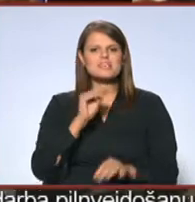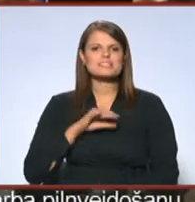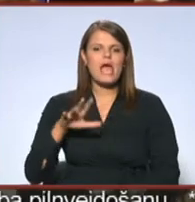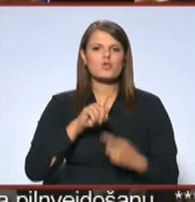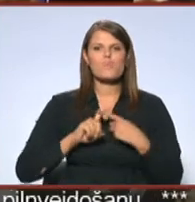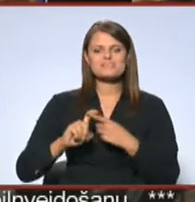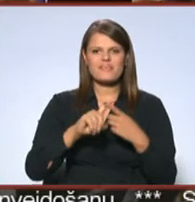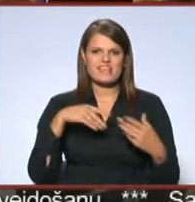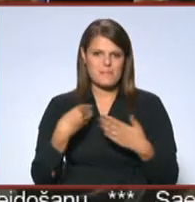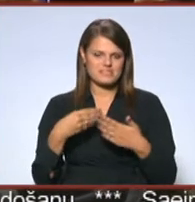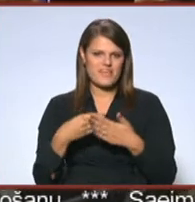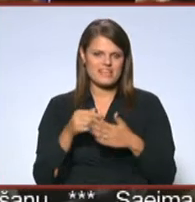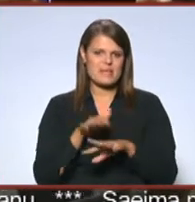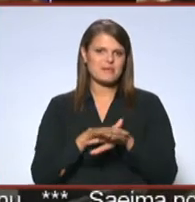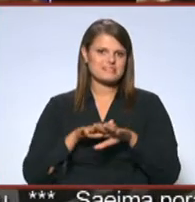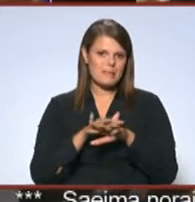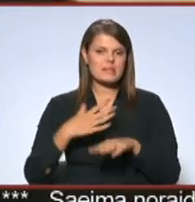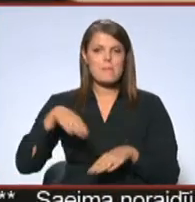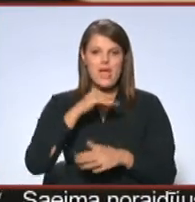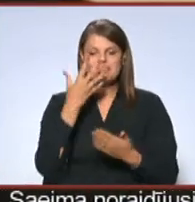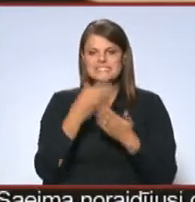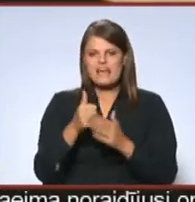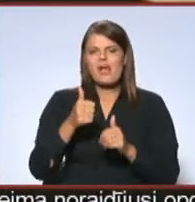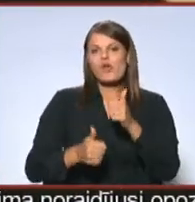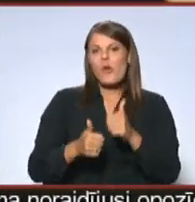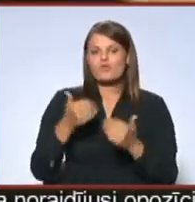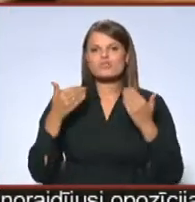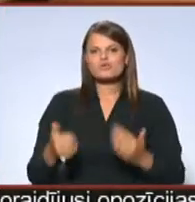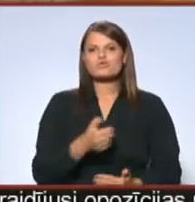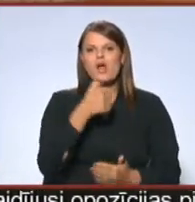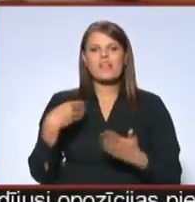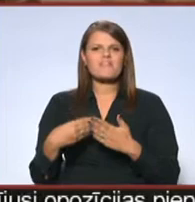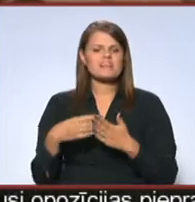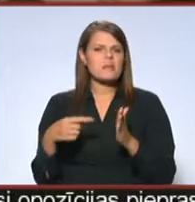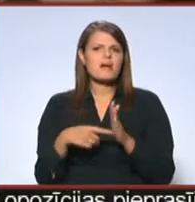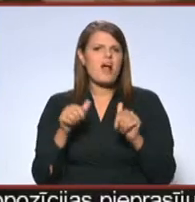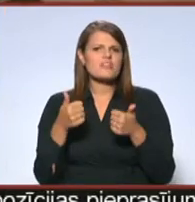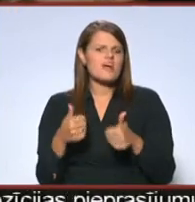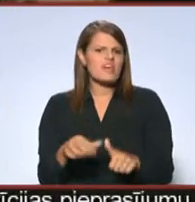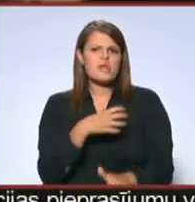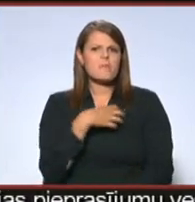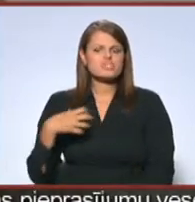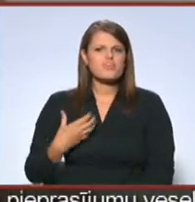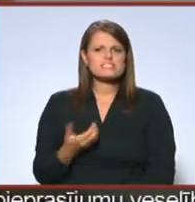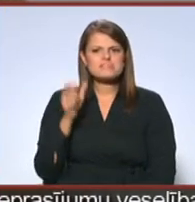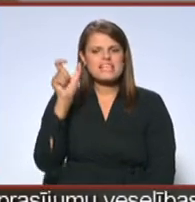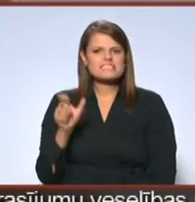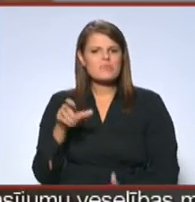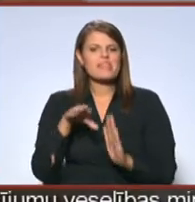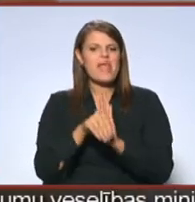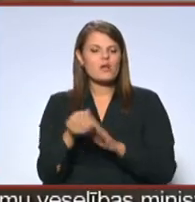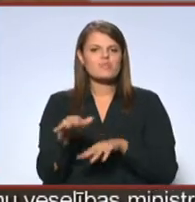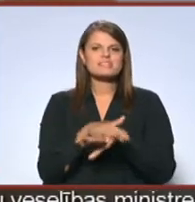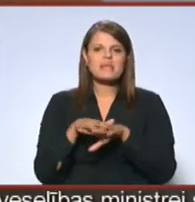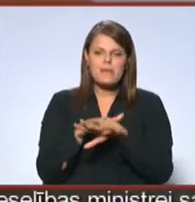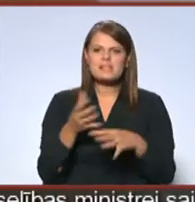vērtības sabiedrībā mēs savā konkursā šogad vērtējam kādā veidā pašvaldības iedzīvotāji tiek iekļauti sabiedrībā